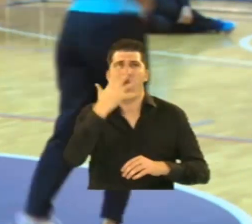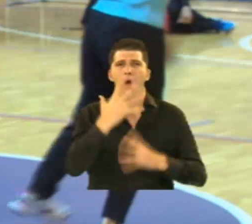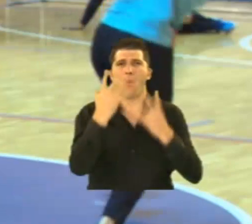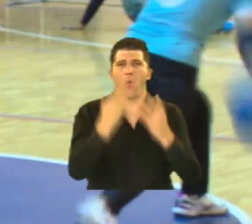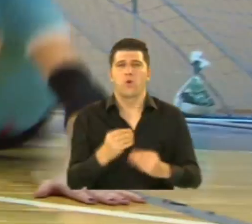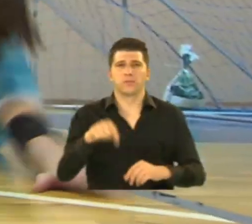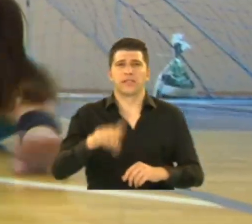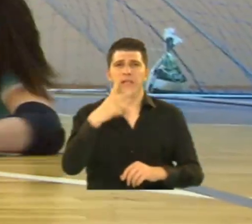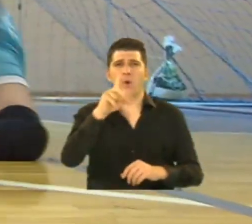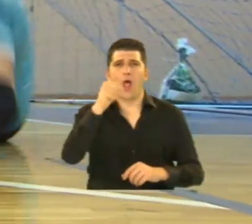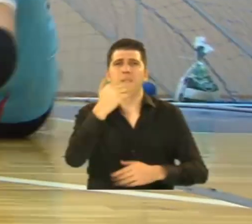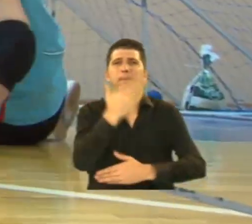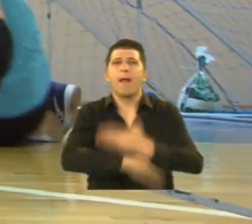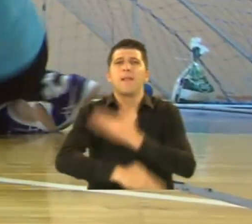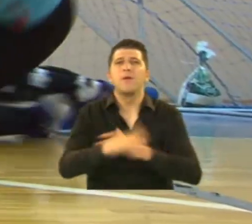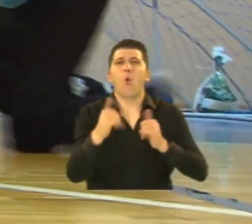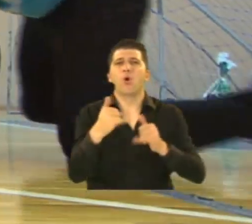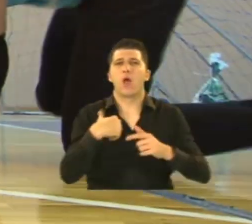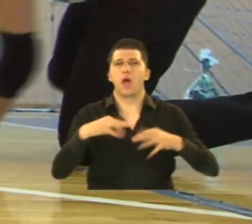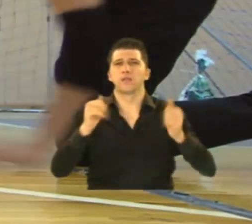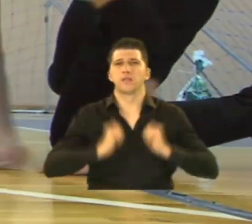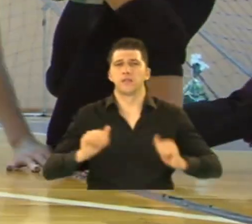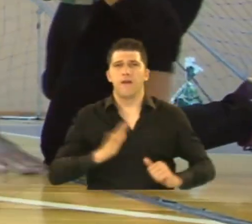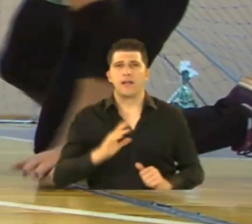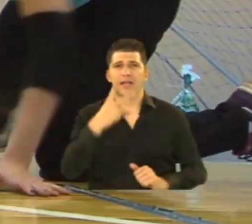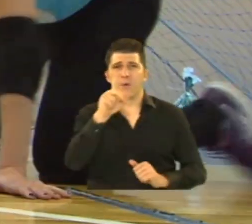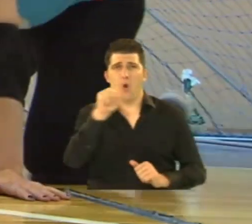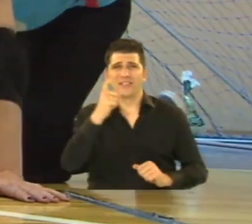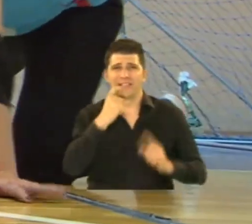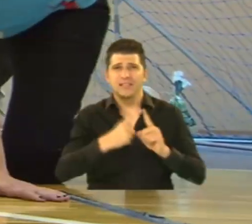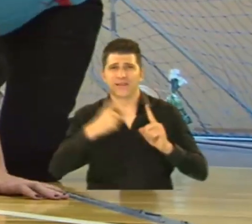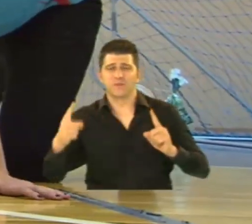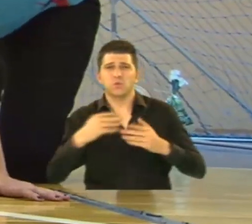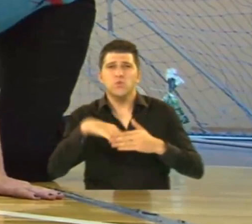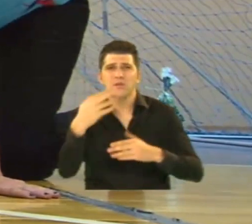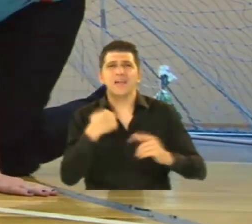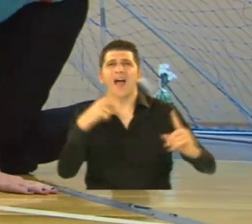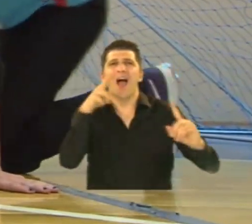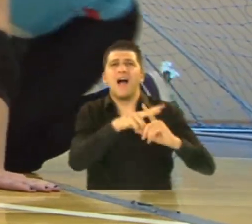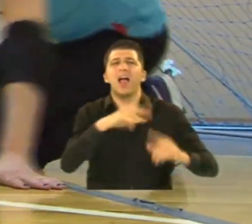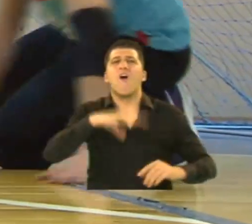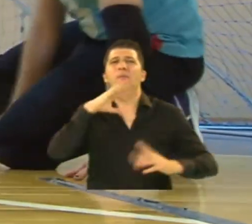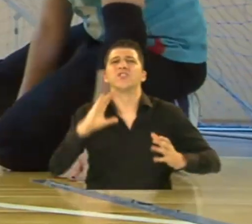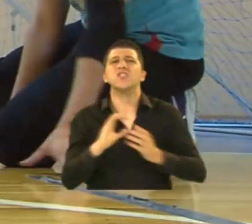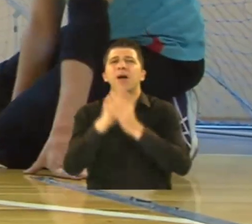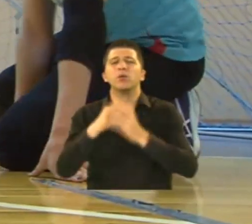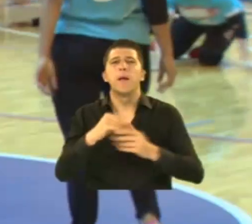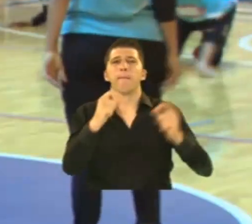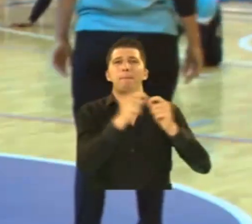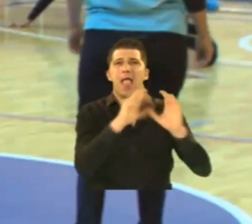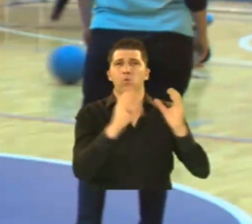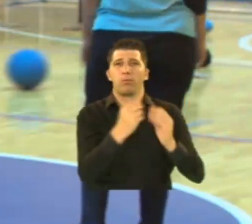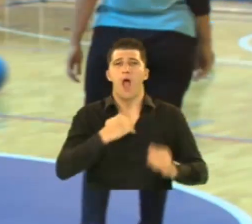görmez hale getiriliyor. Şu anda 2016 Paralimpik oyunlarına hazırlanmaktayız. 2010 yılından sonra katıldığımız Avrupa